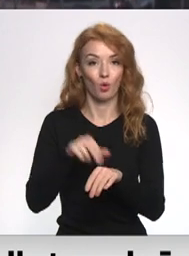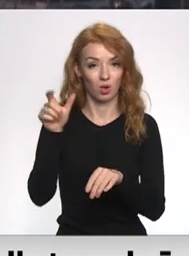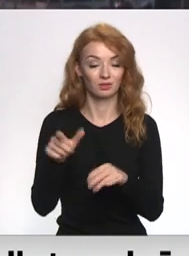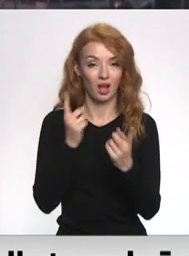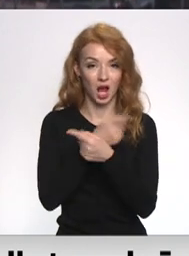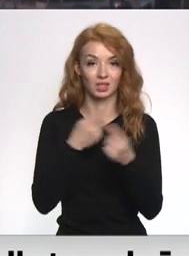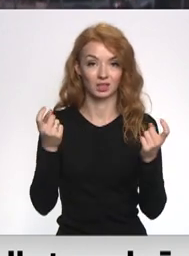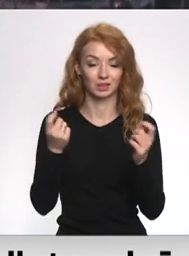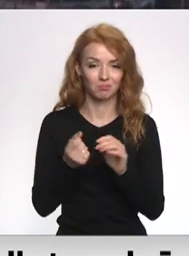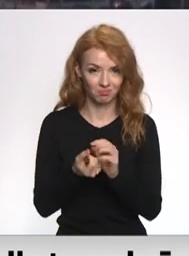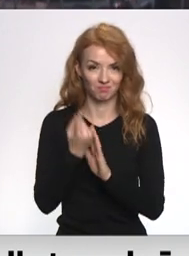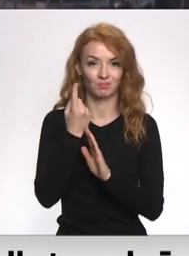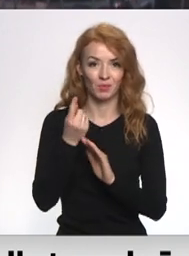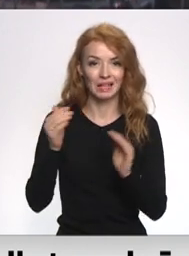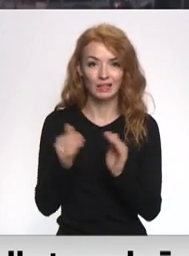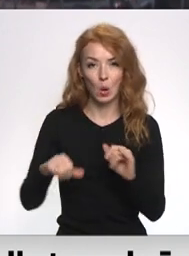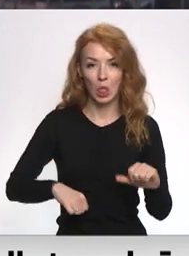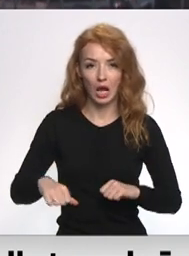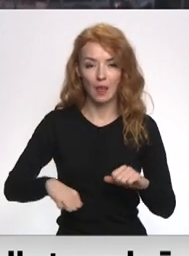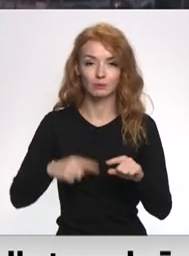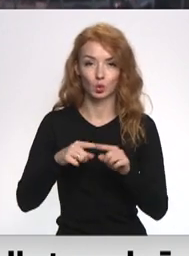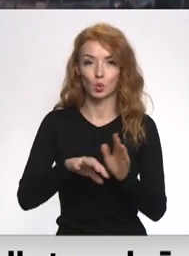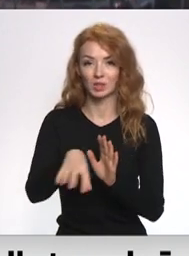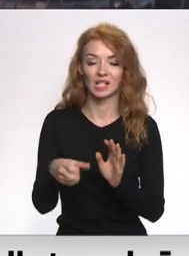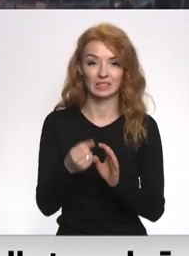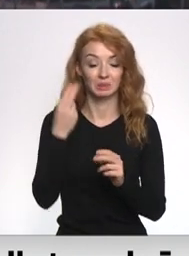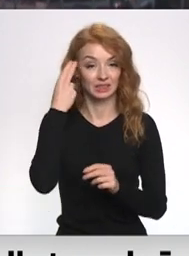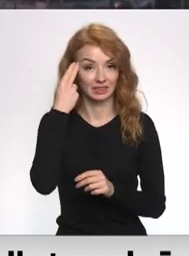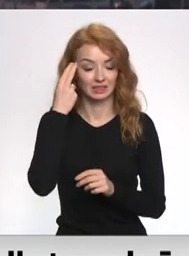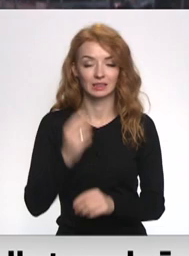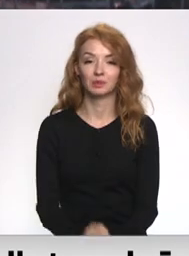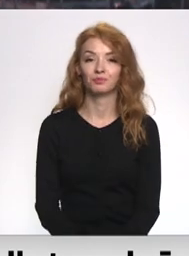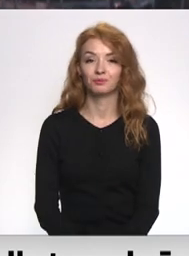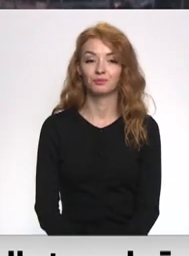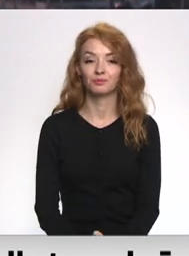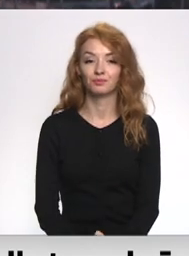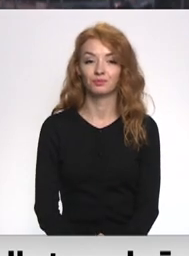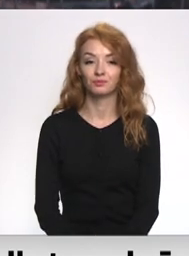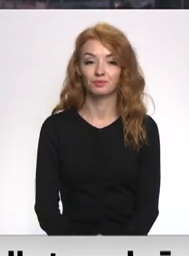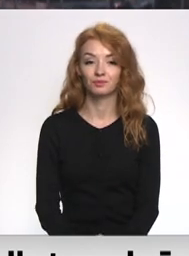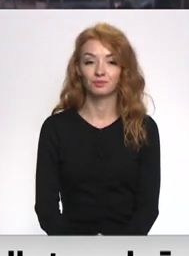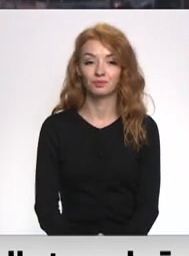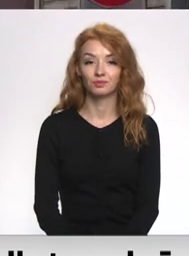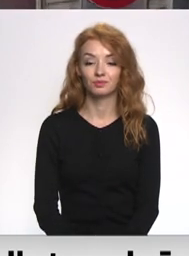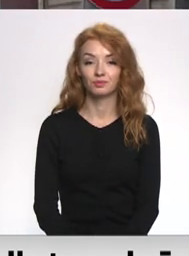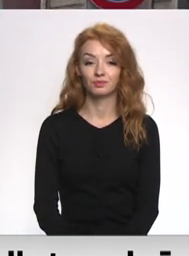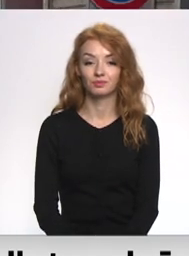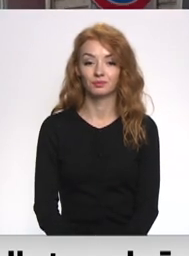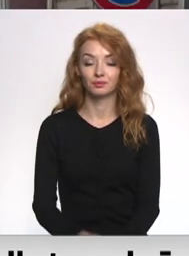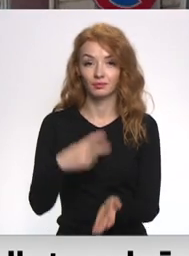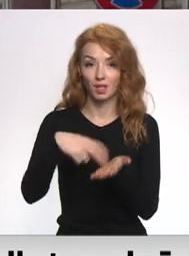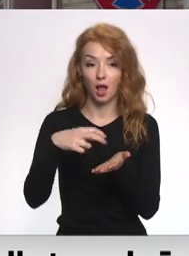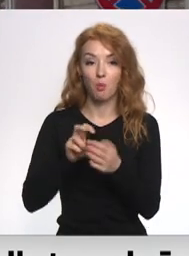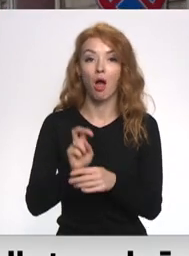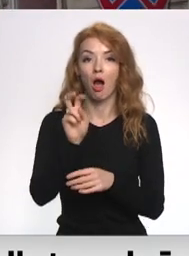atzīst, palielinās sīkā huligānismu un noziedzības riski. No Jēkabpils ziņo Dinija Jemeljānova. Gājēju